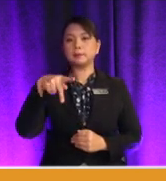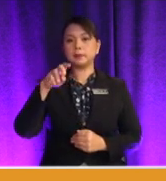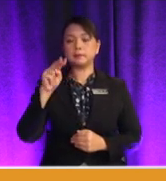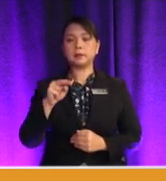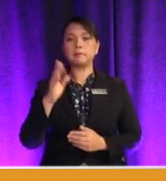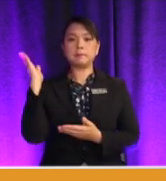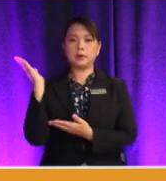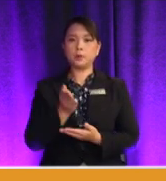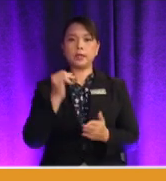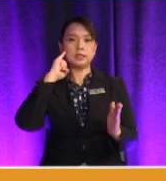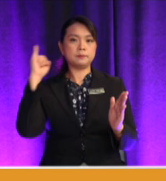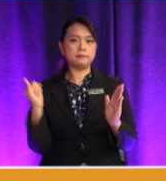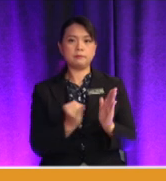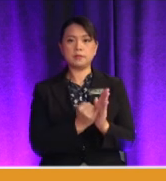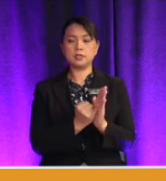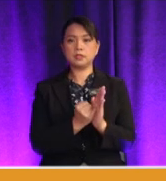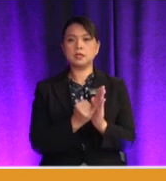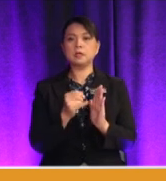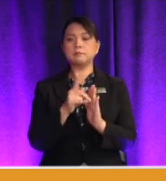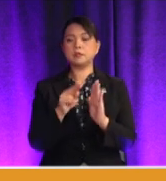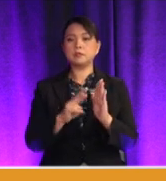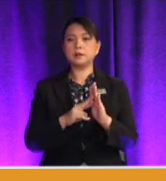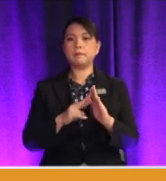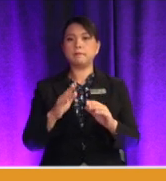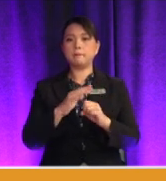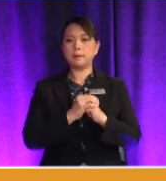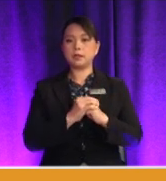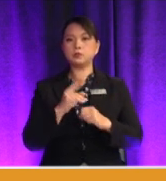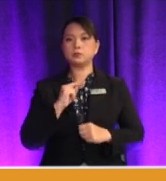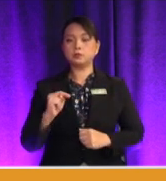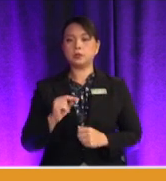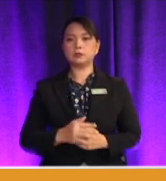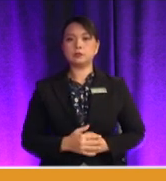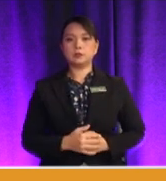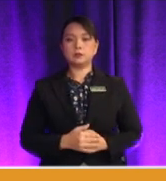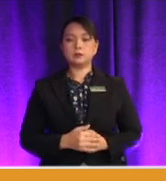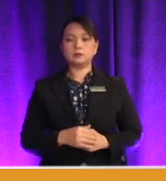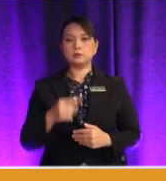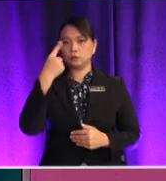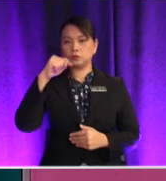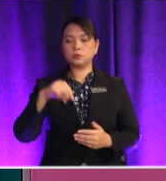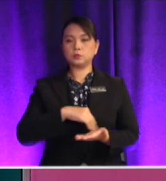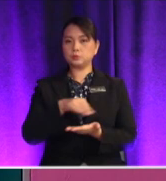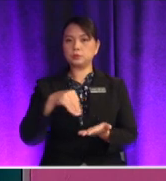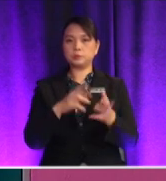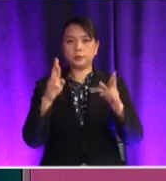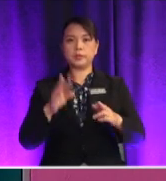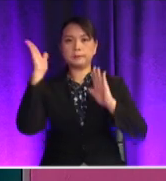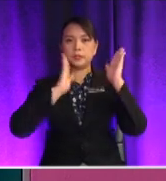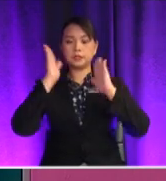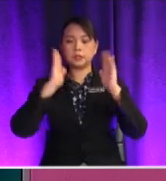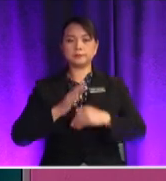imej perpaduan dan kaya dengan budaya dan bangsa dalam kalangan keluarga Malaysia. Kita highlightkan dekat sini